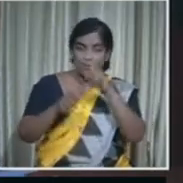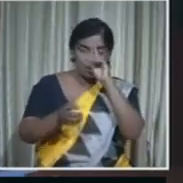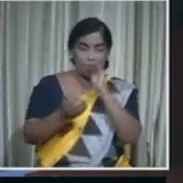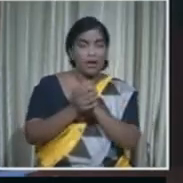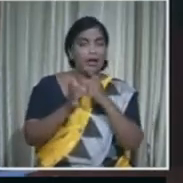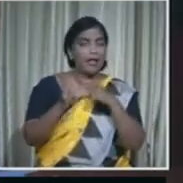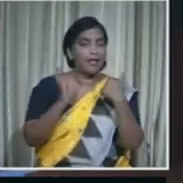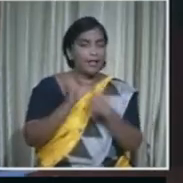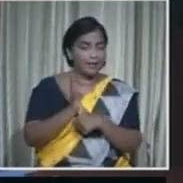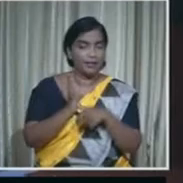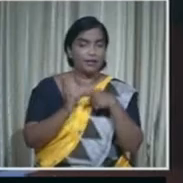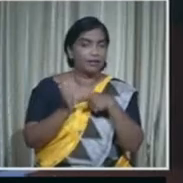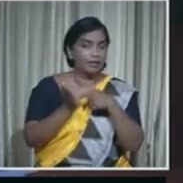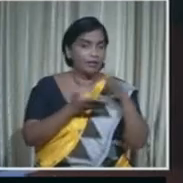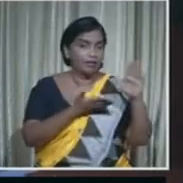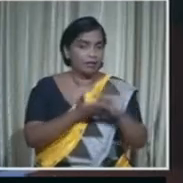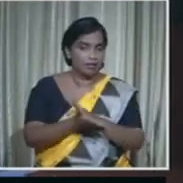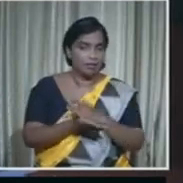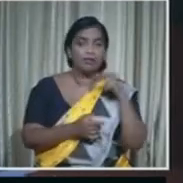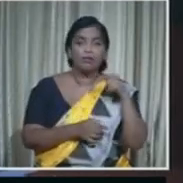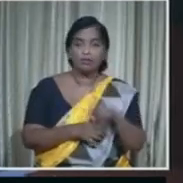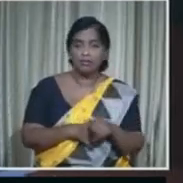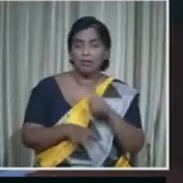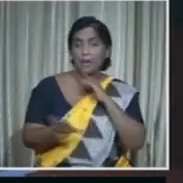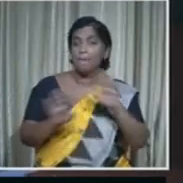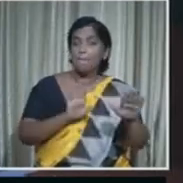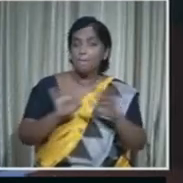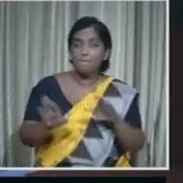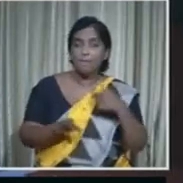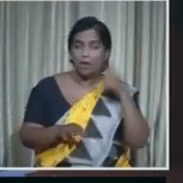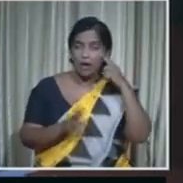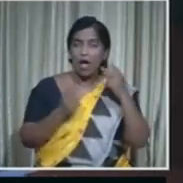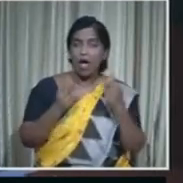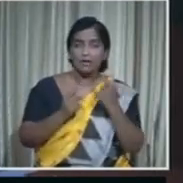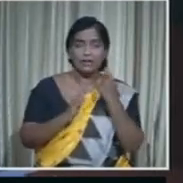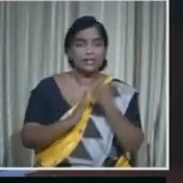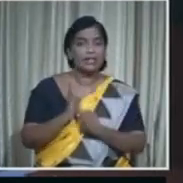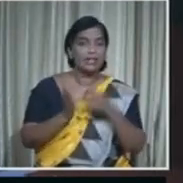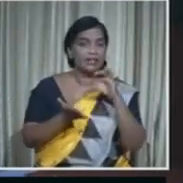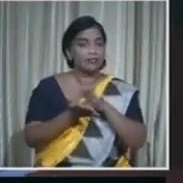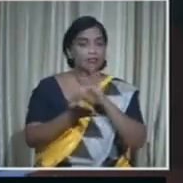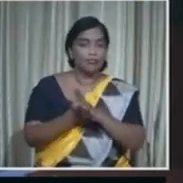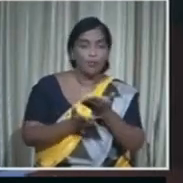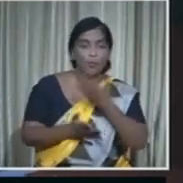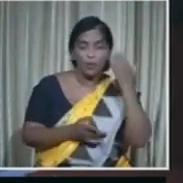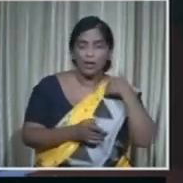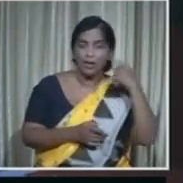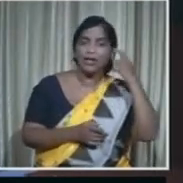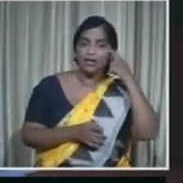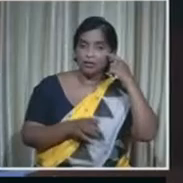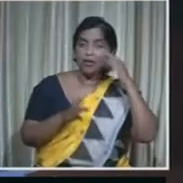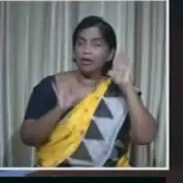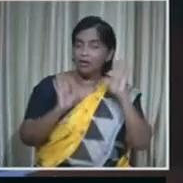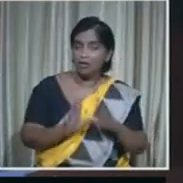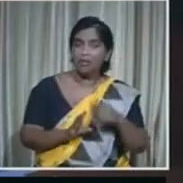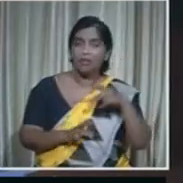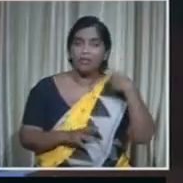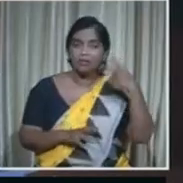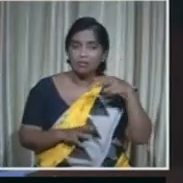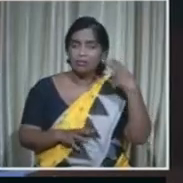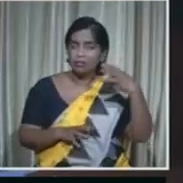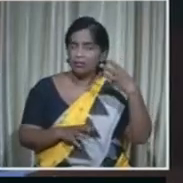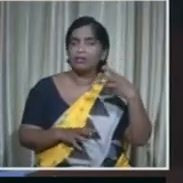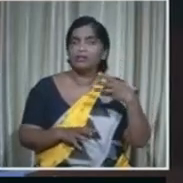තියෙන වගන්ති උපයෝග කරගෙන මෙය සමනය කර ගැනීම සඳහා හදිස් නීතියෙන් පුළුවන් වේවි කියලා කල්පනා කරා. හැබැයි දවස් දෙක තුනක්